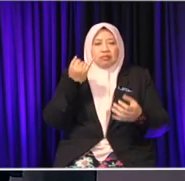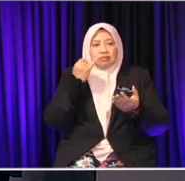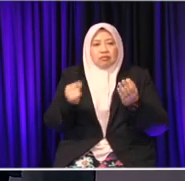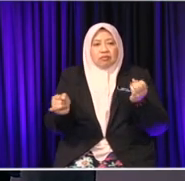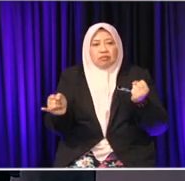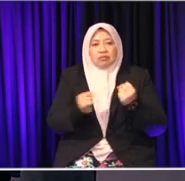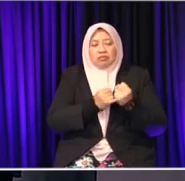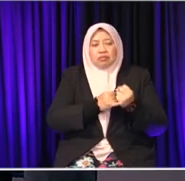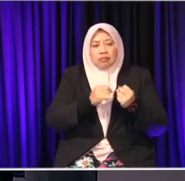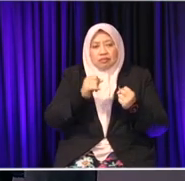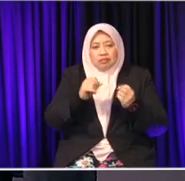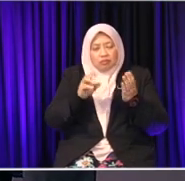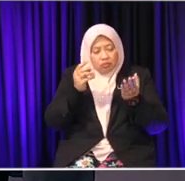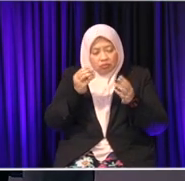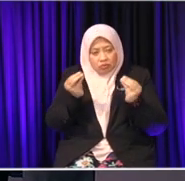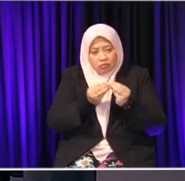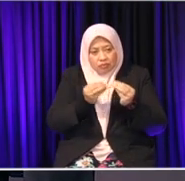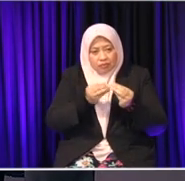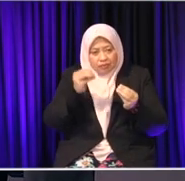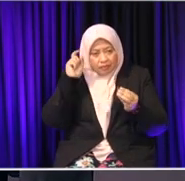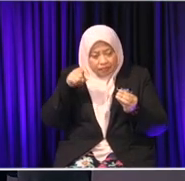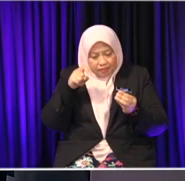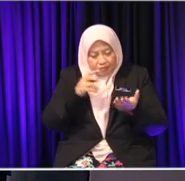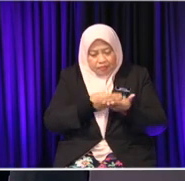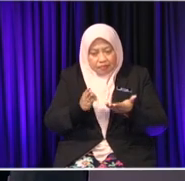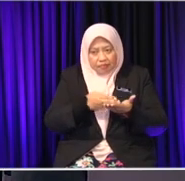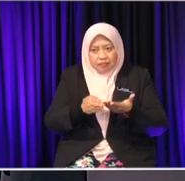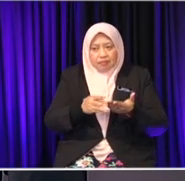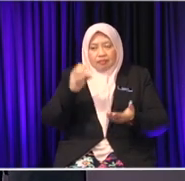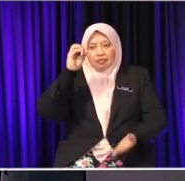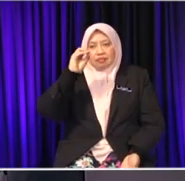baik 80 ratus